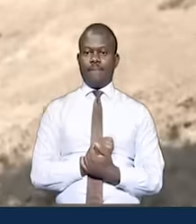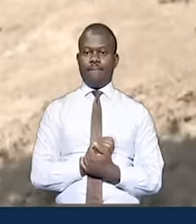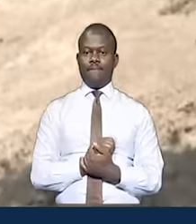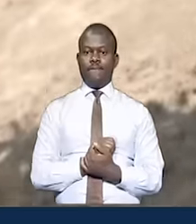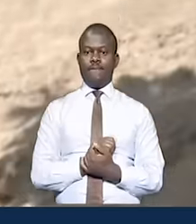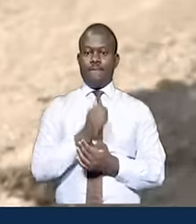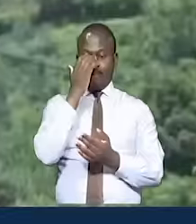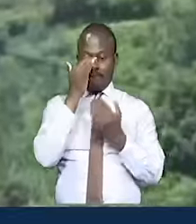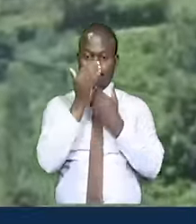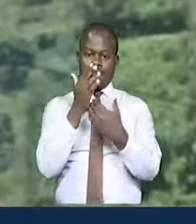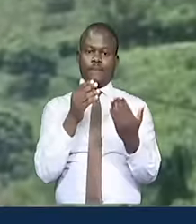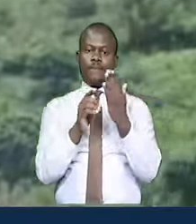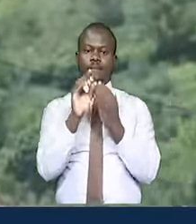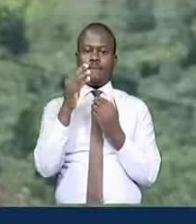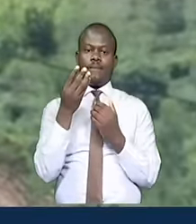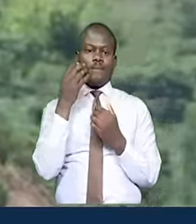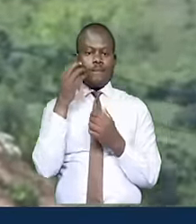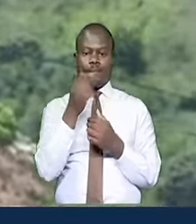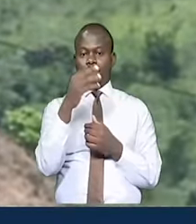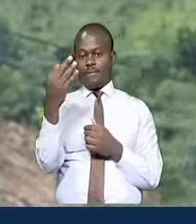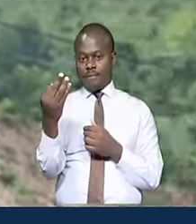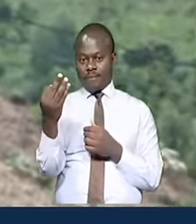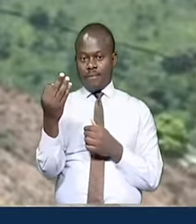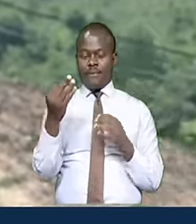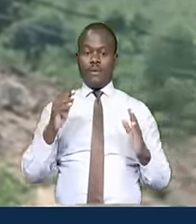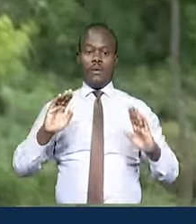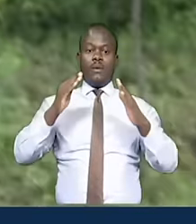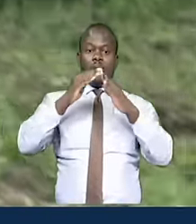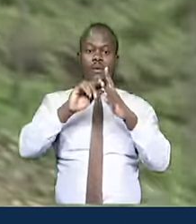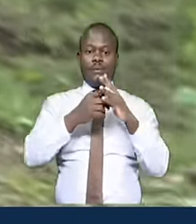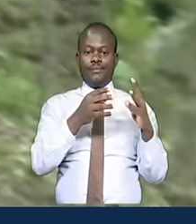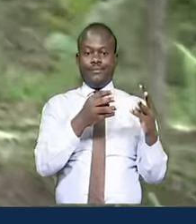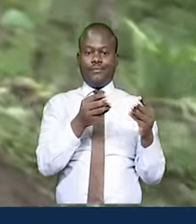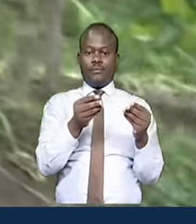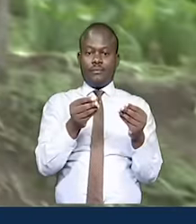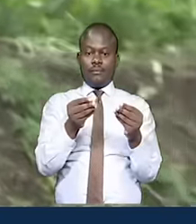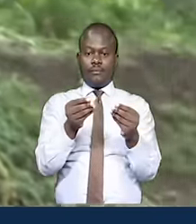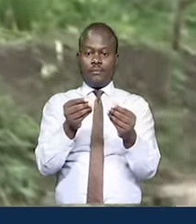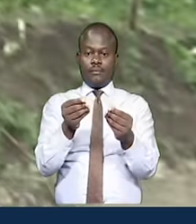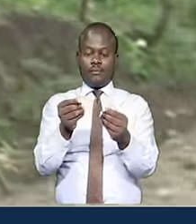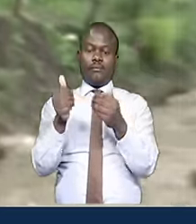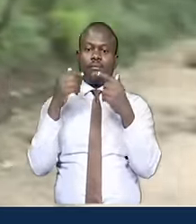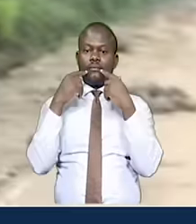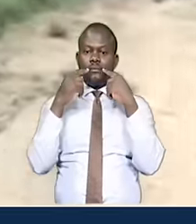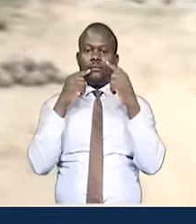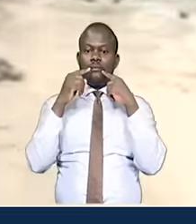Mu rukerera rwo ku itariki ya kane z'uku kwezi kwa gatatu nibwo uyu musozi watangiye kuriduka nk'uko aba baturage babivuga.